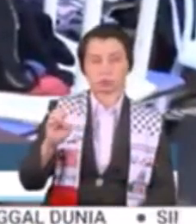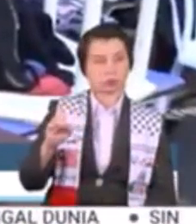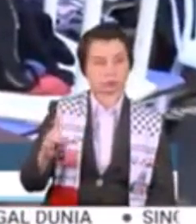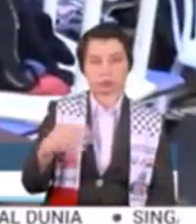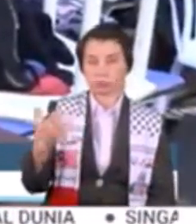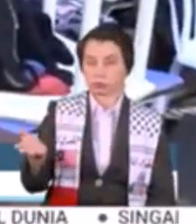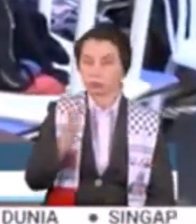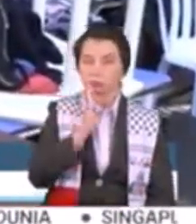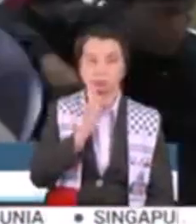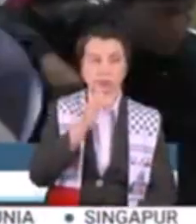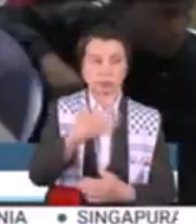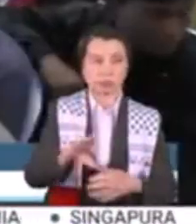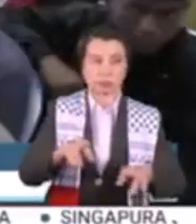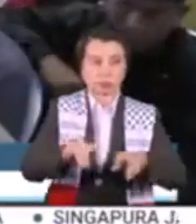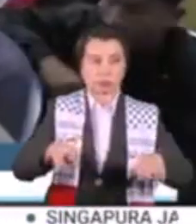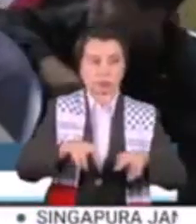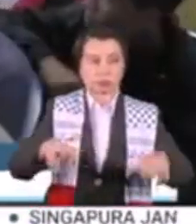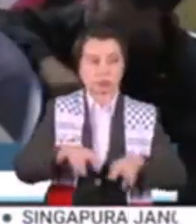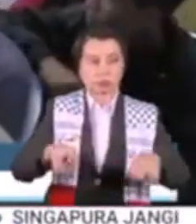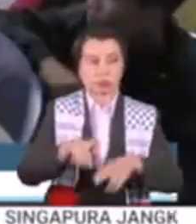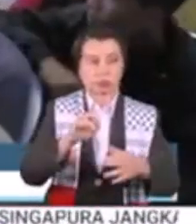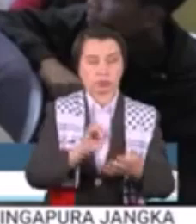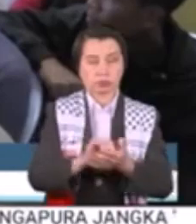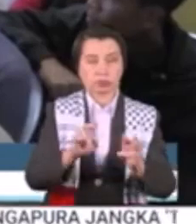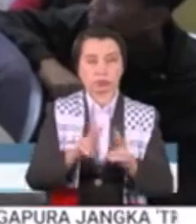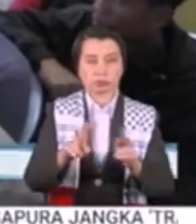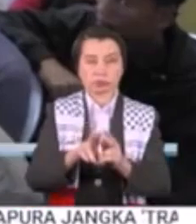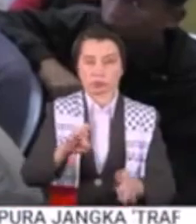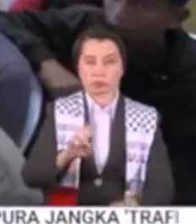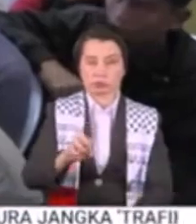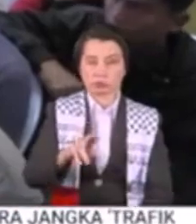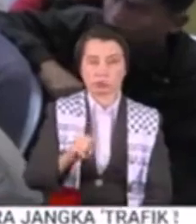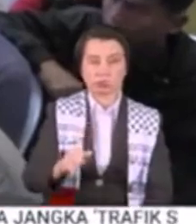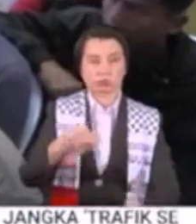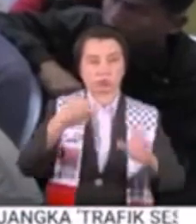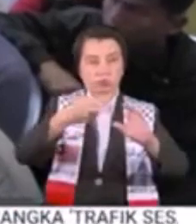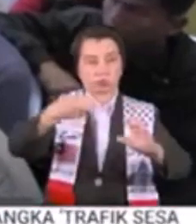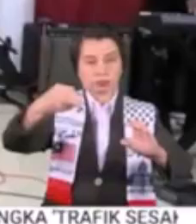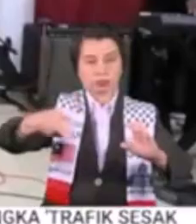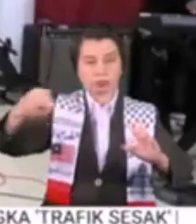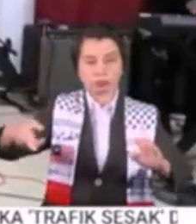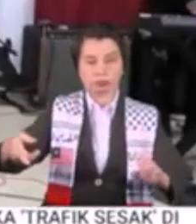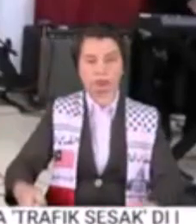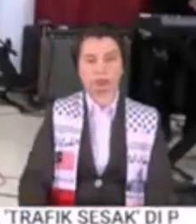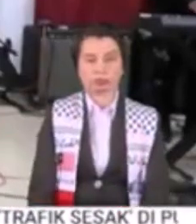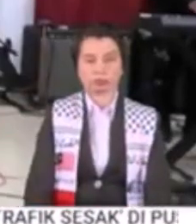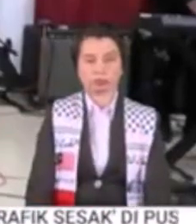demikian selepas rakaman segmen Geradung Geradeng di Kampung Sungai Ruil, Tanah Rata, Cameron Highlands.